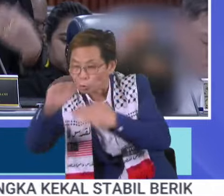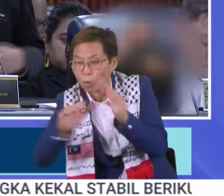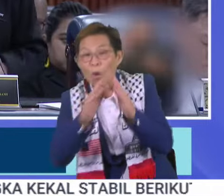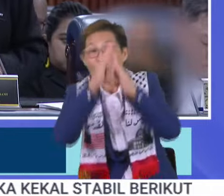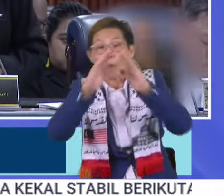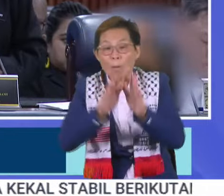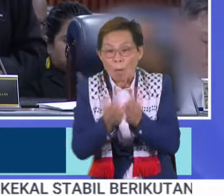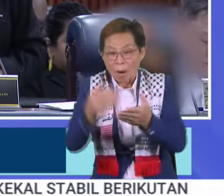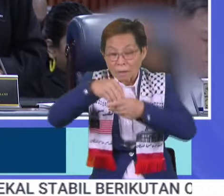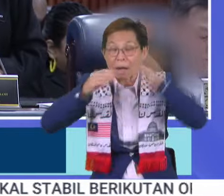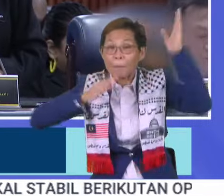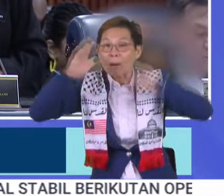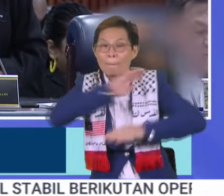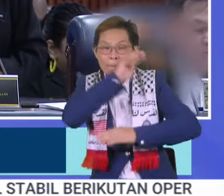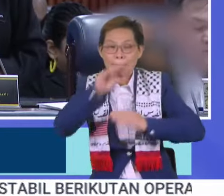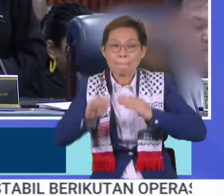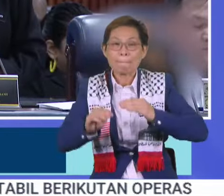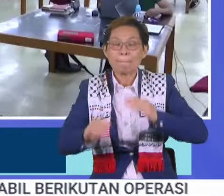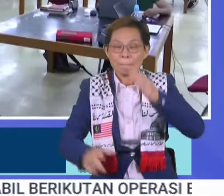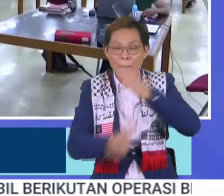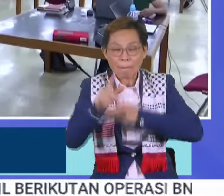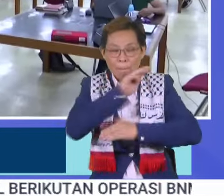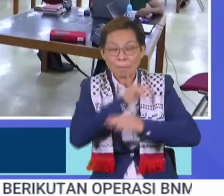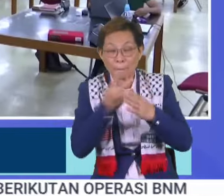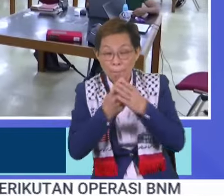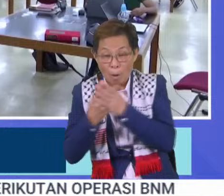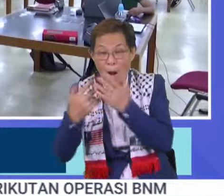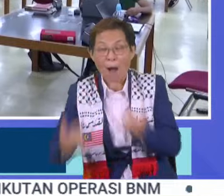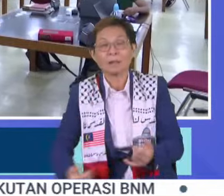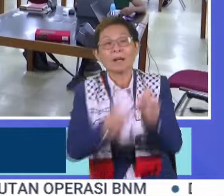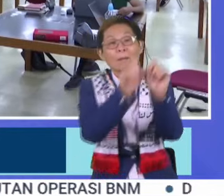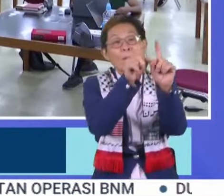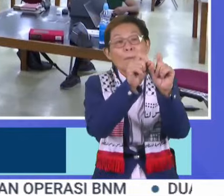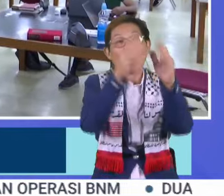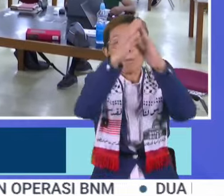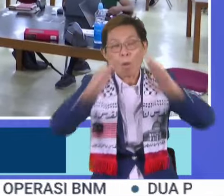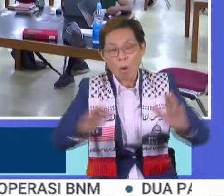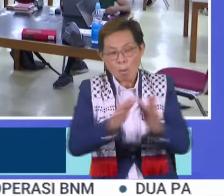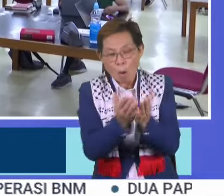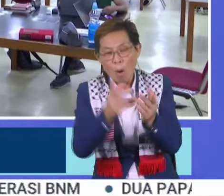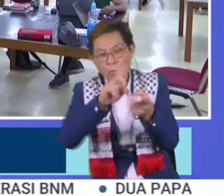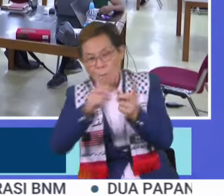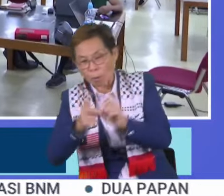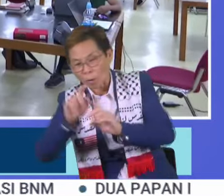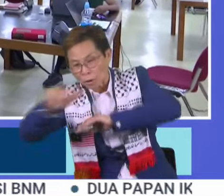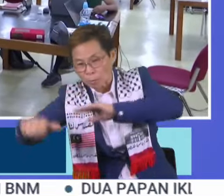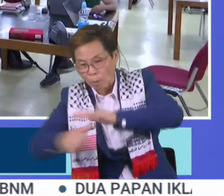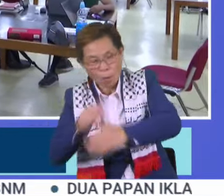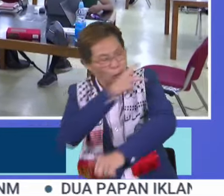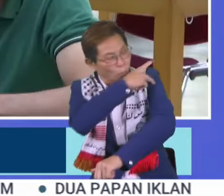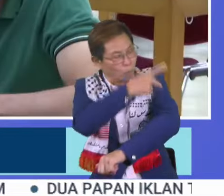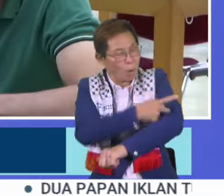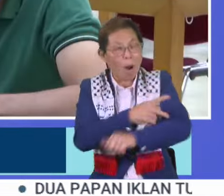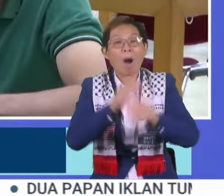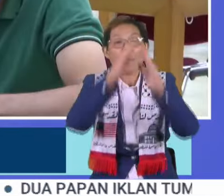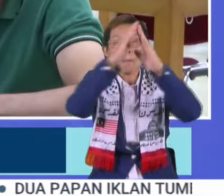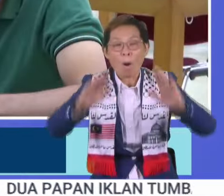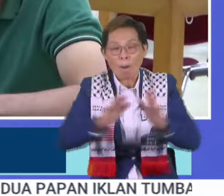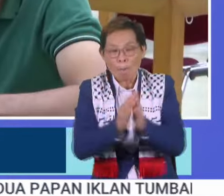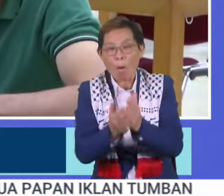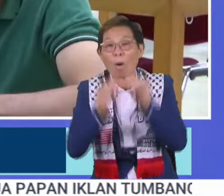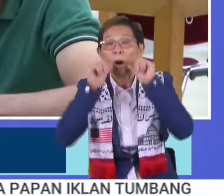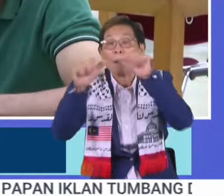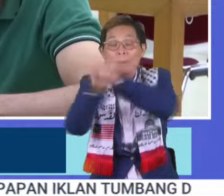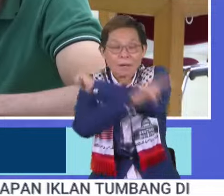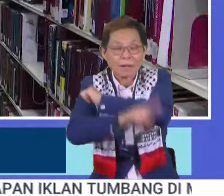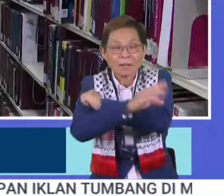negara. Menurut Timbalan Menteri Perpaduan, ketika ini terdapat 11 buah perpustakaan digital di bawah bidang kuasa Perpustakaan Awam